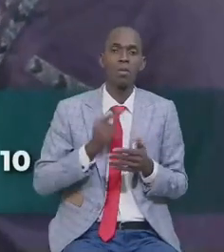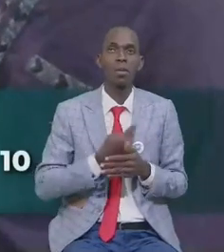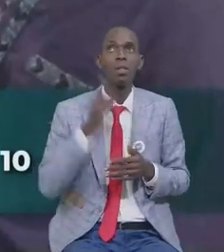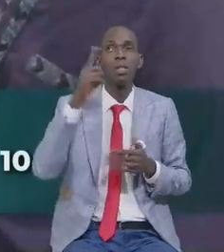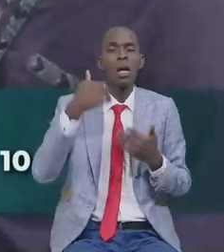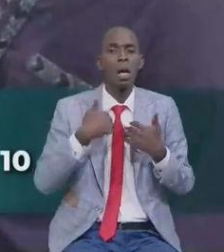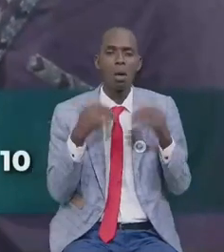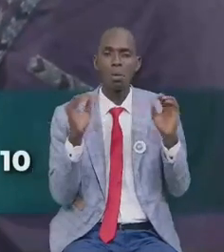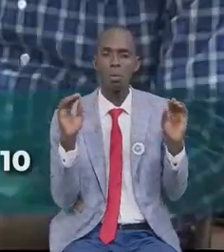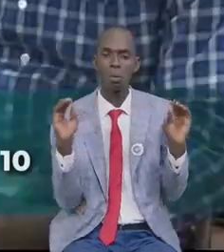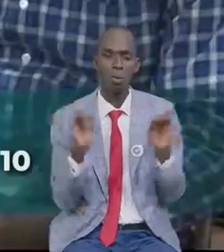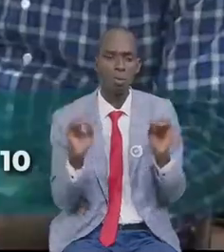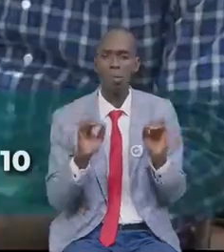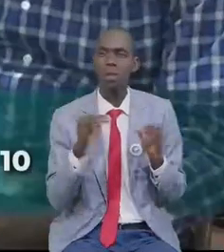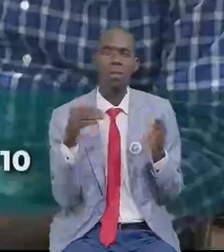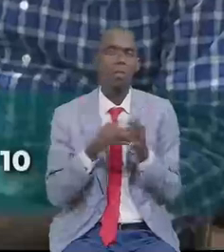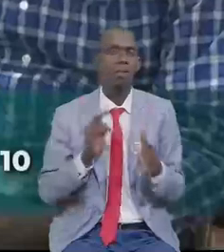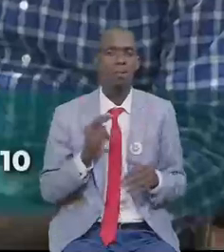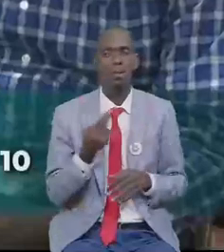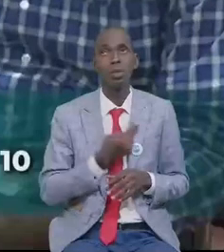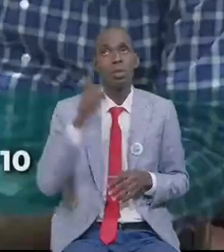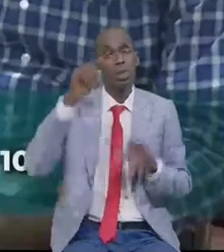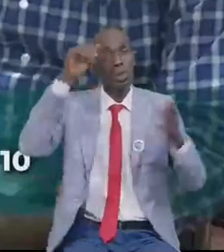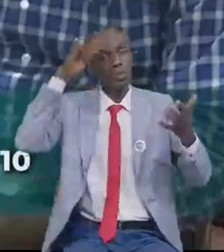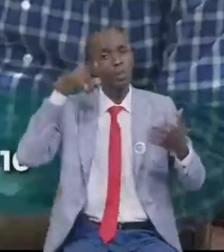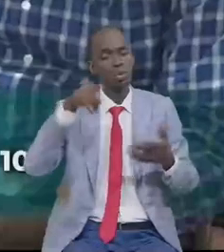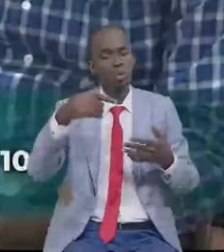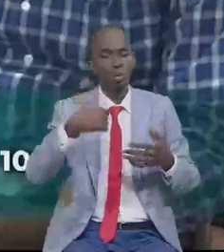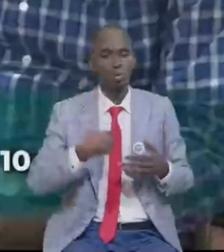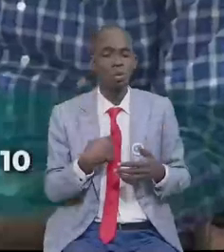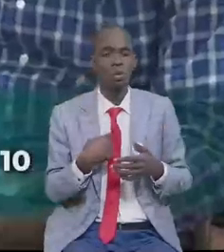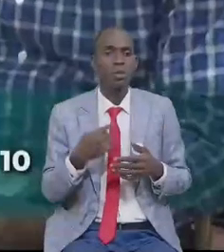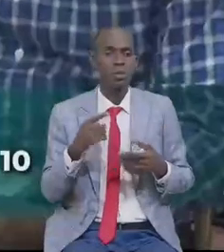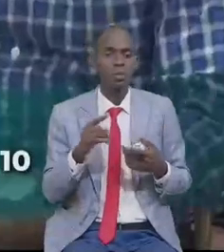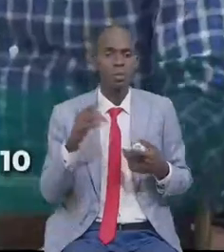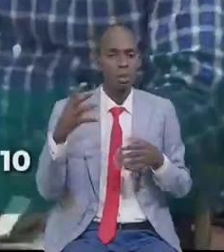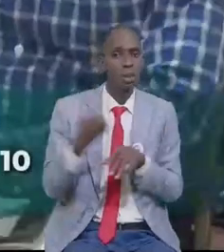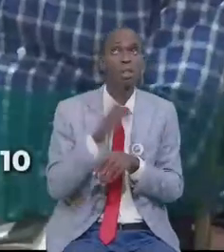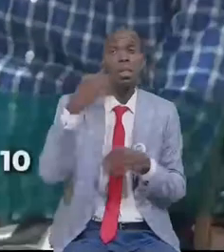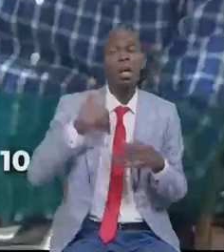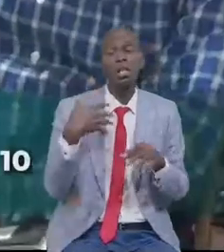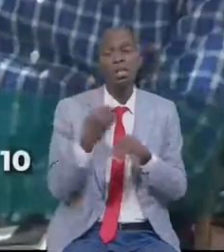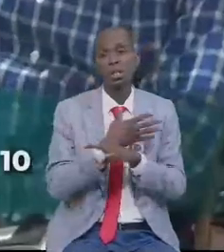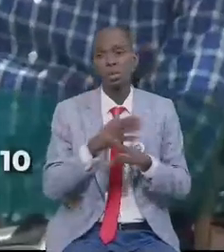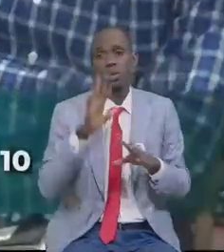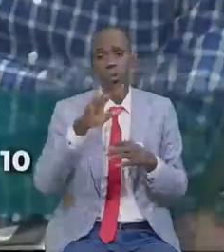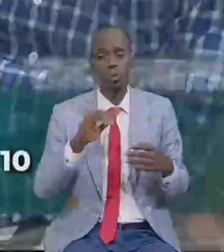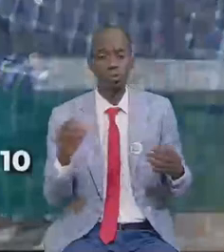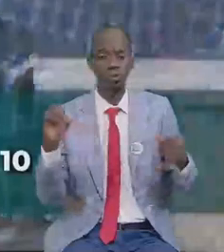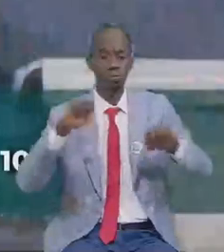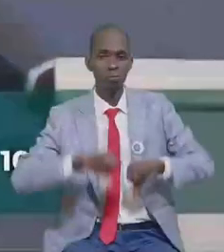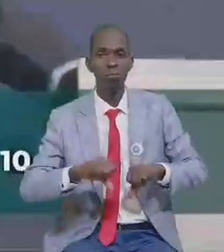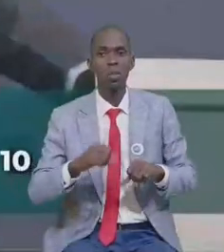rien contre nous maintenant. Notre culpabilité est ôtée, notre condamnation est ôtée. Alors donc, étant